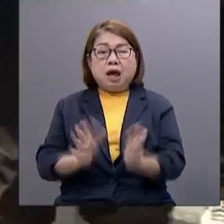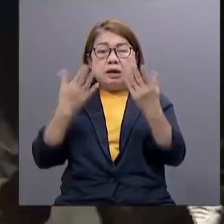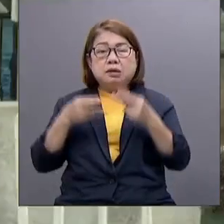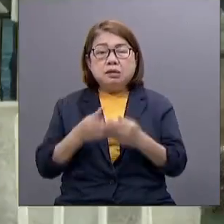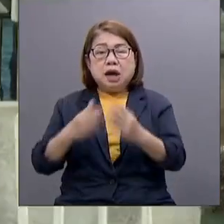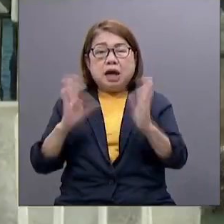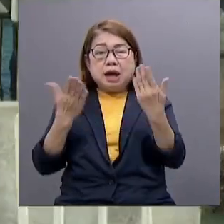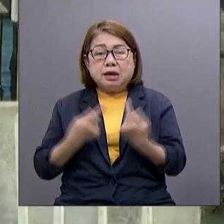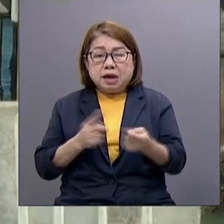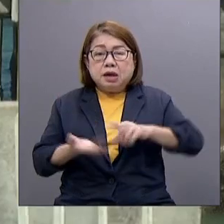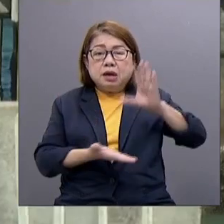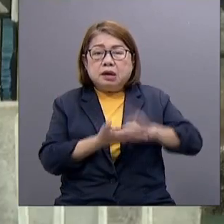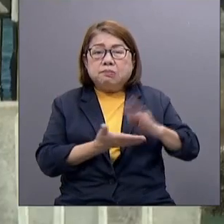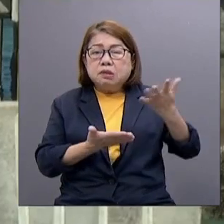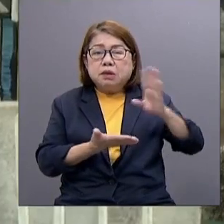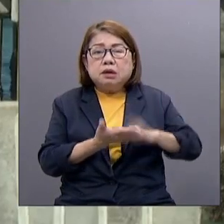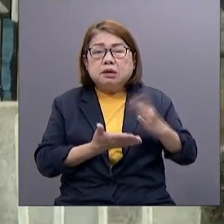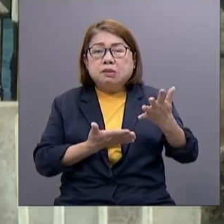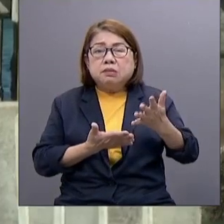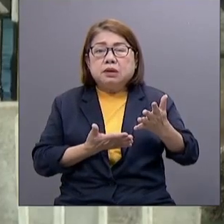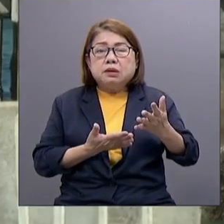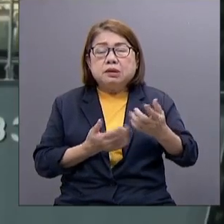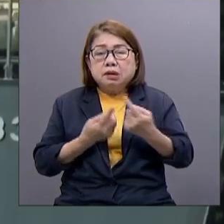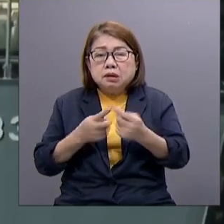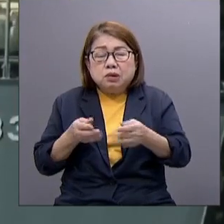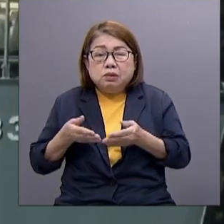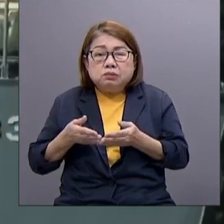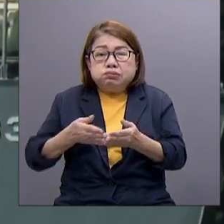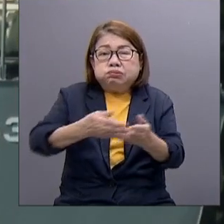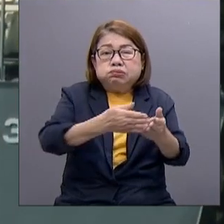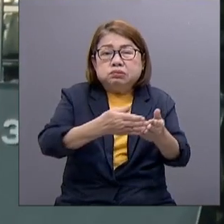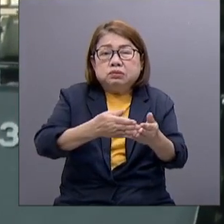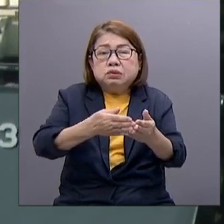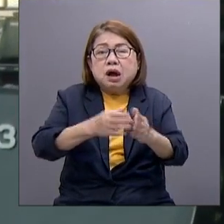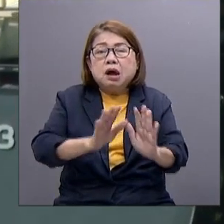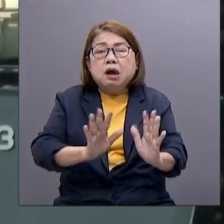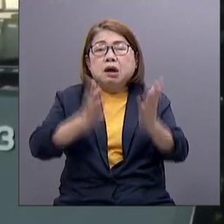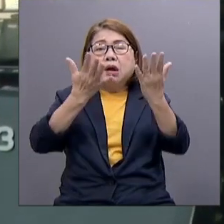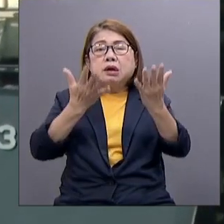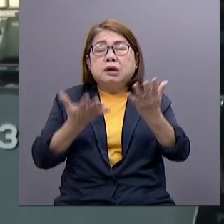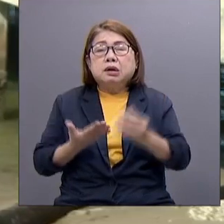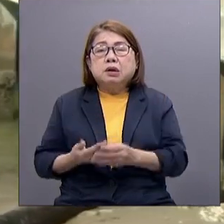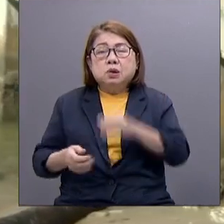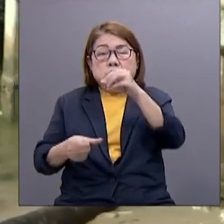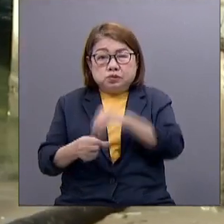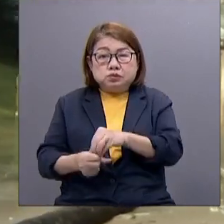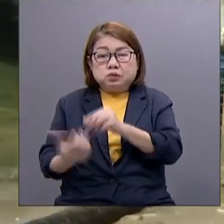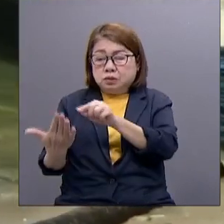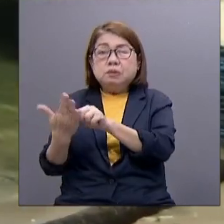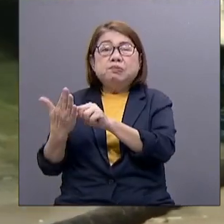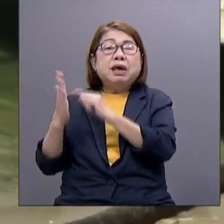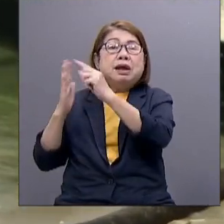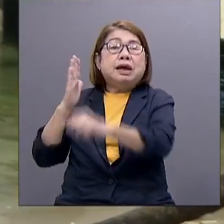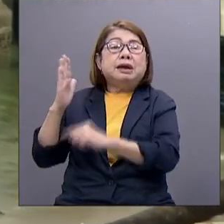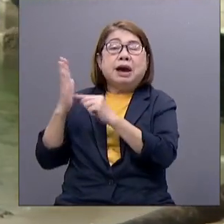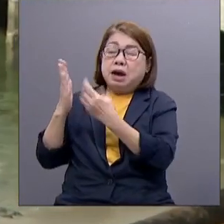แจ้งไว้ในระบบการเดินเรือถูกนำออกไปจากน่านน้ำมันปรากฏอยู่ในระบบนี้มยมัน